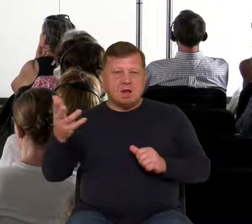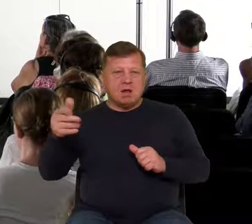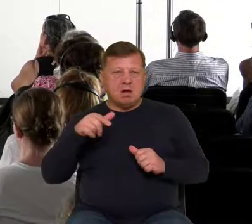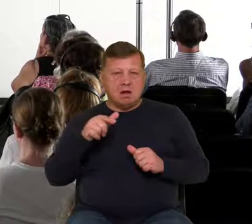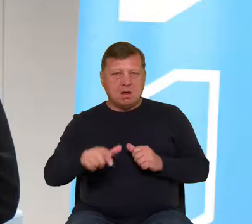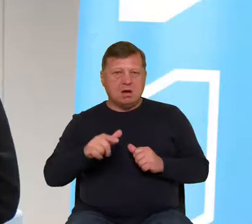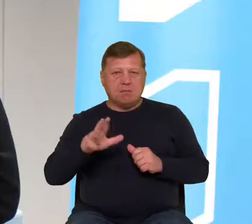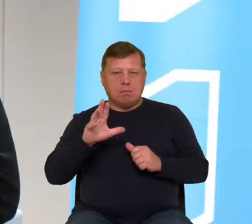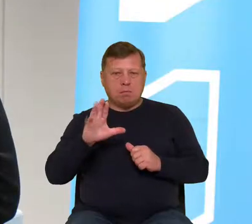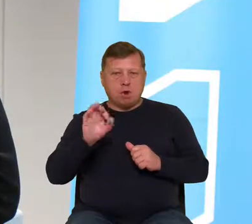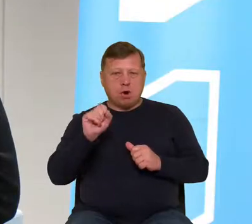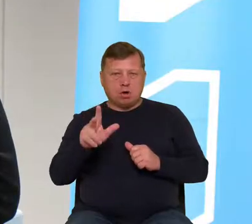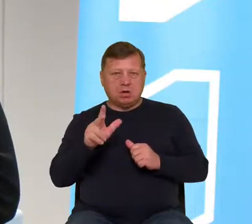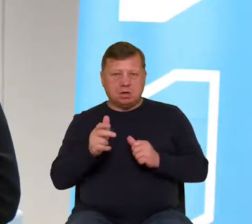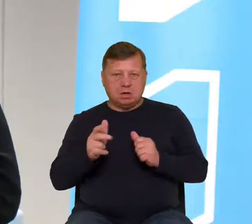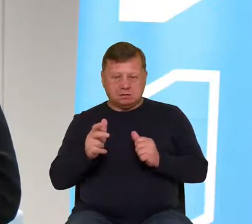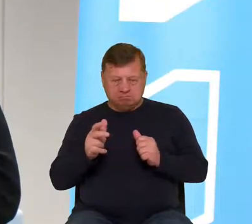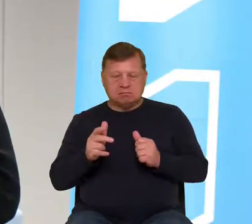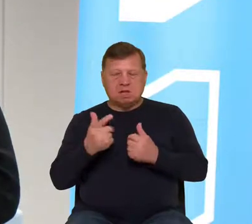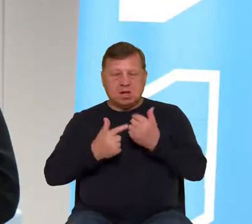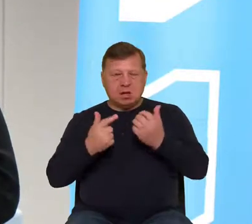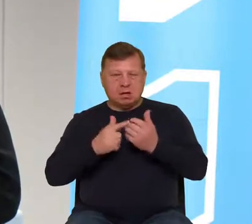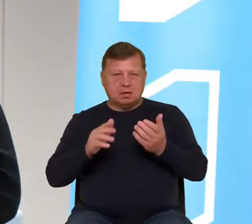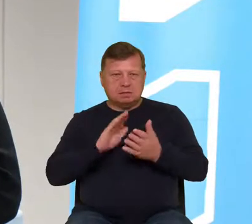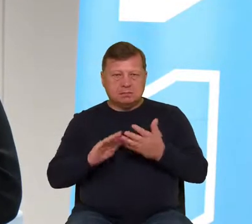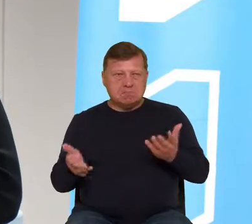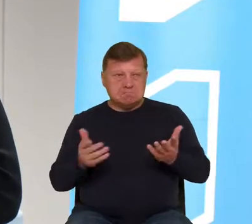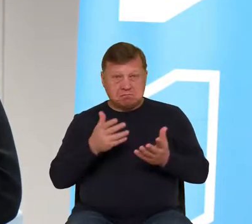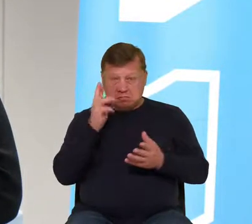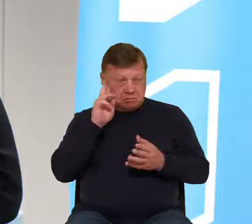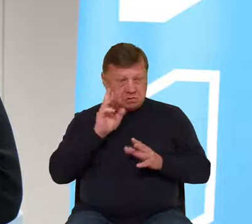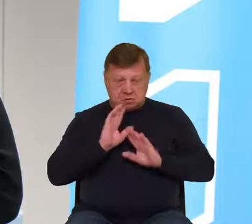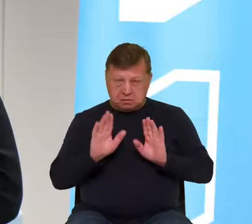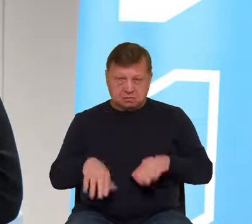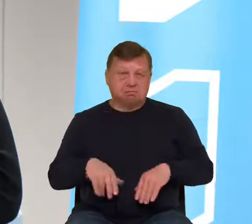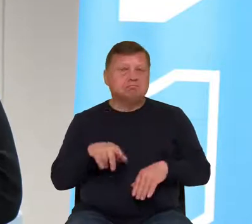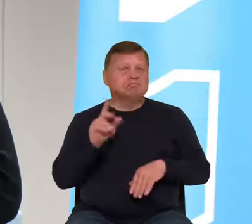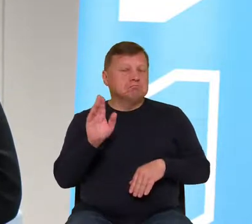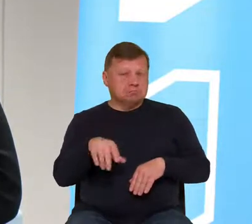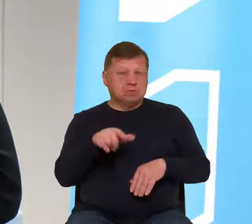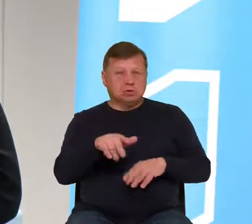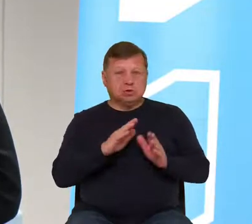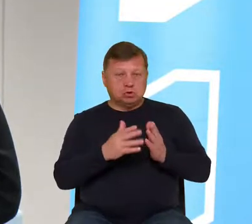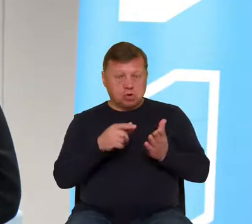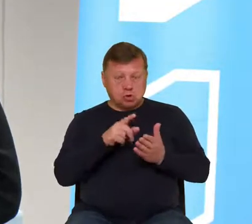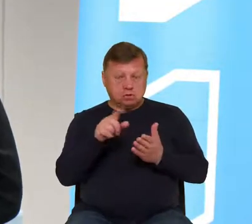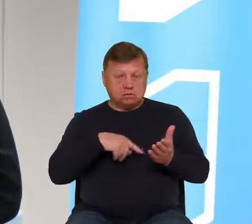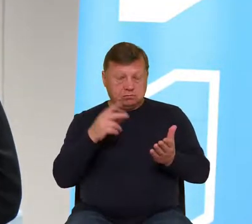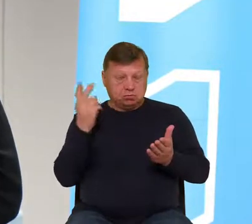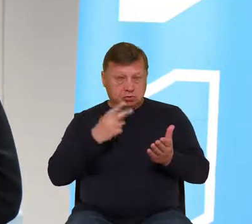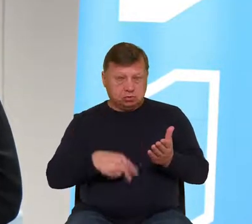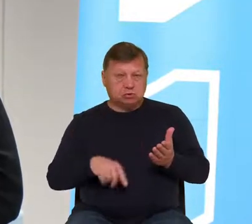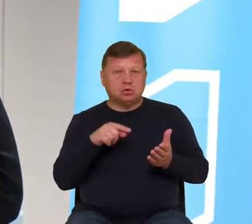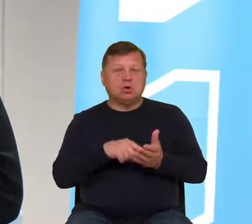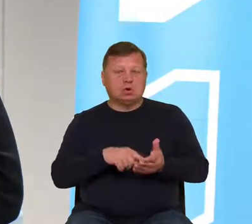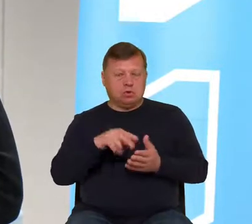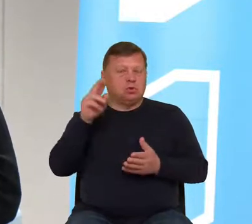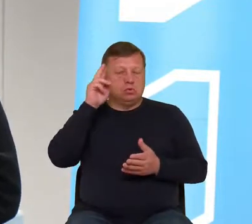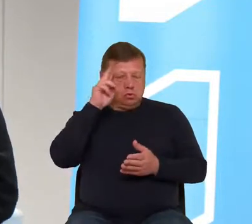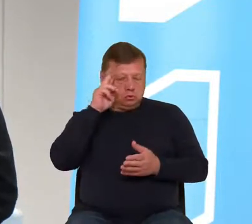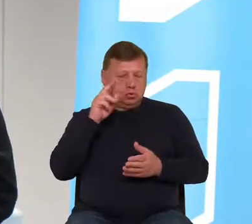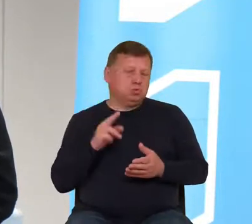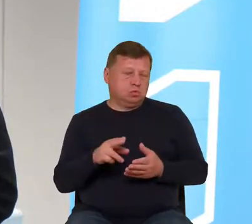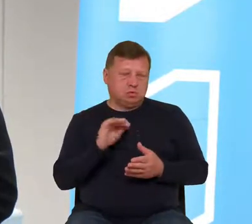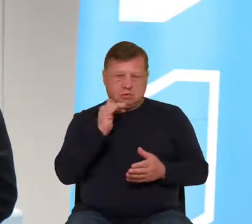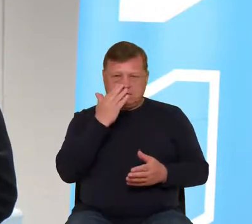policzalnych boków. I jeżeli niewiele to Państwo mówi, to na pewno czytając tę książkę zrozumieliście głębszy sens